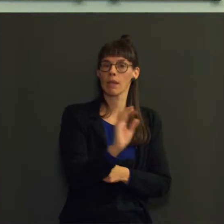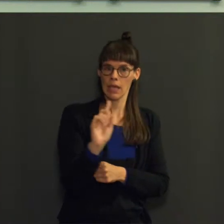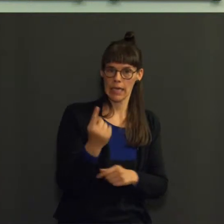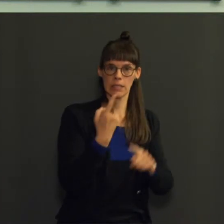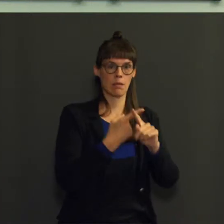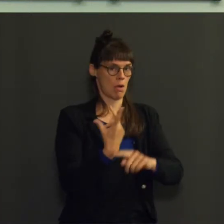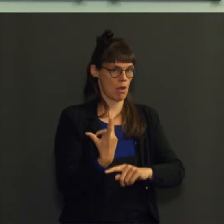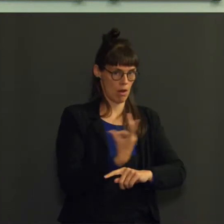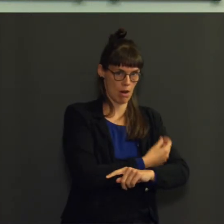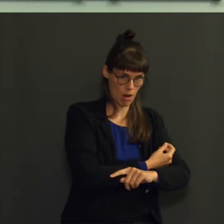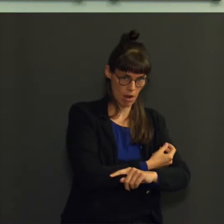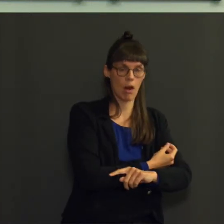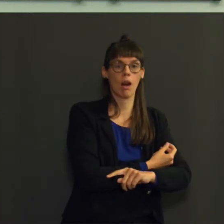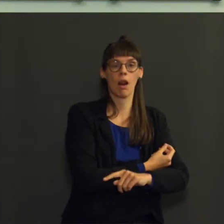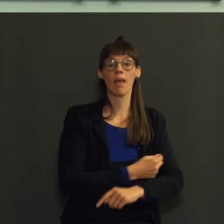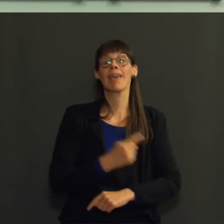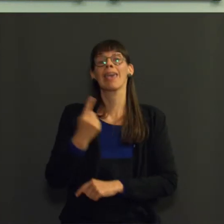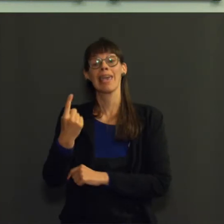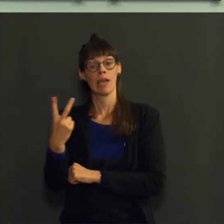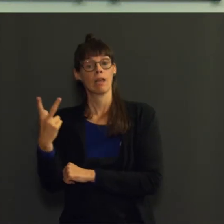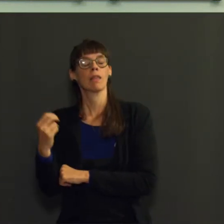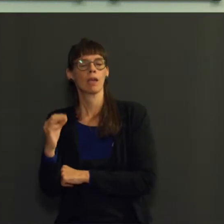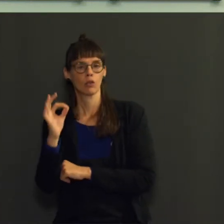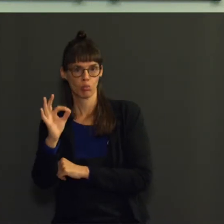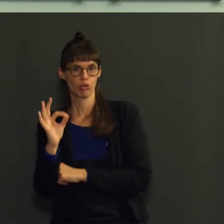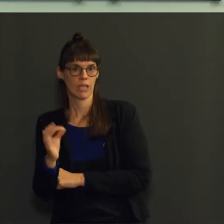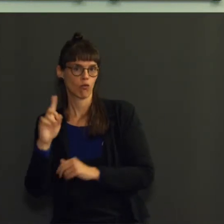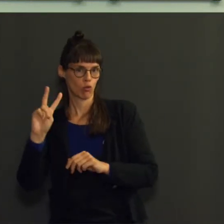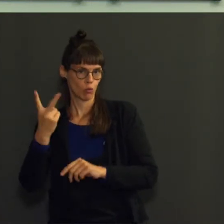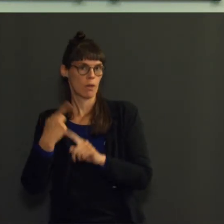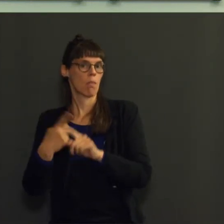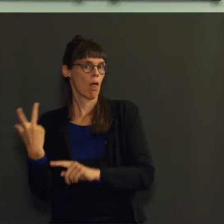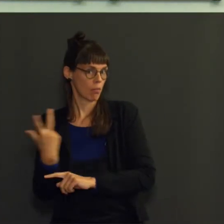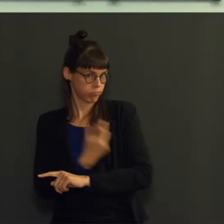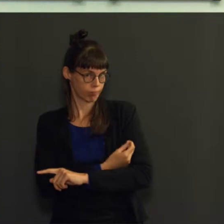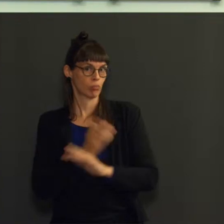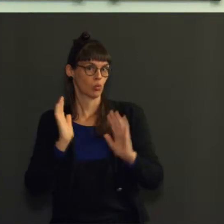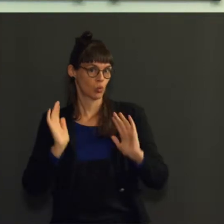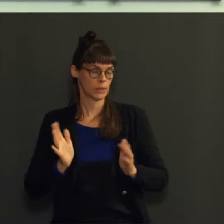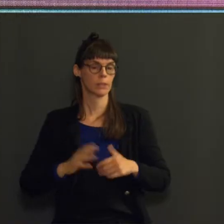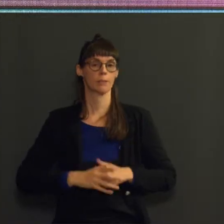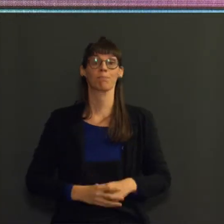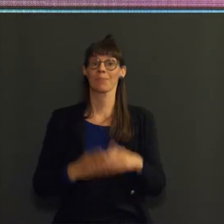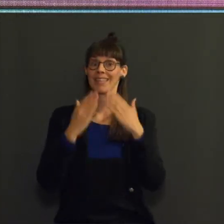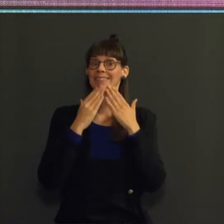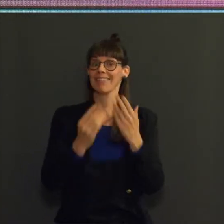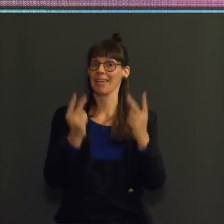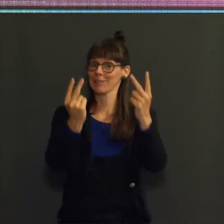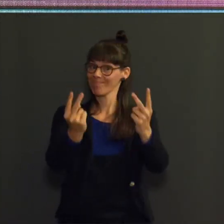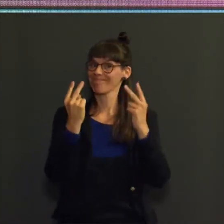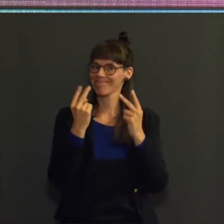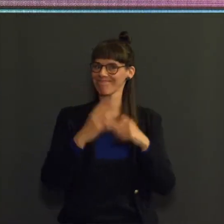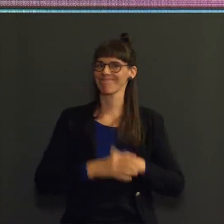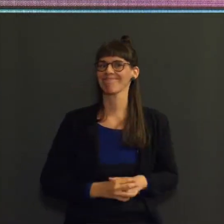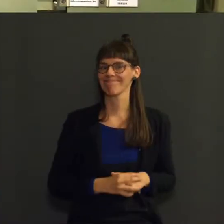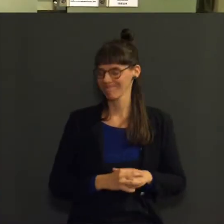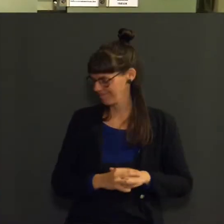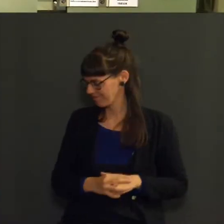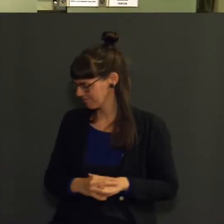eerste dosis en 81% voor de tweede dosis. Dank u voor uw aandacht.